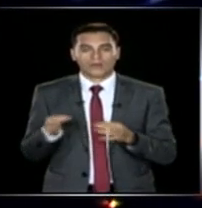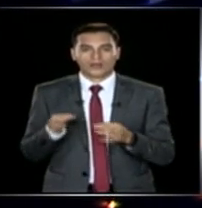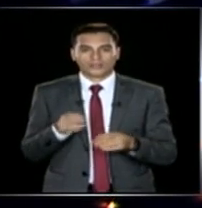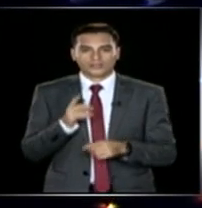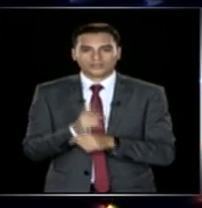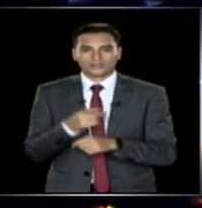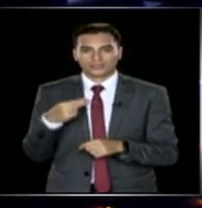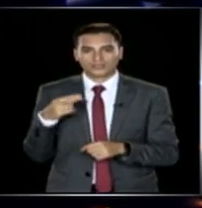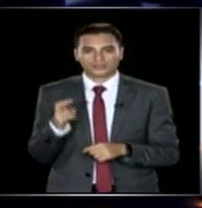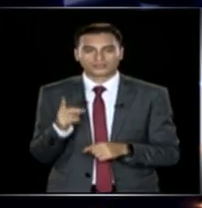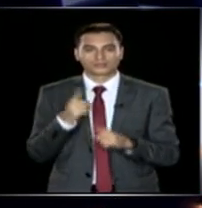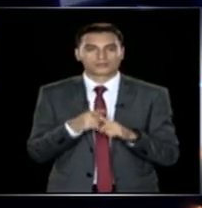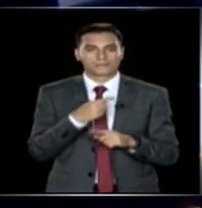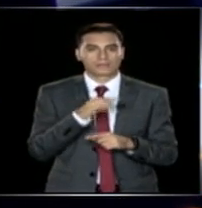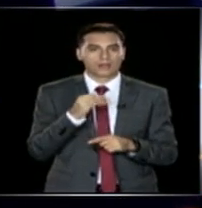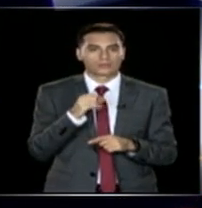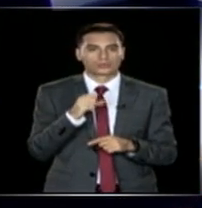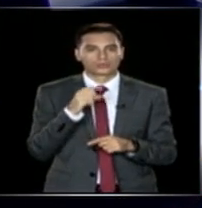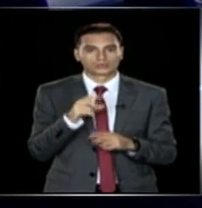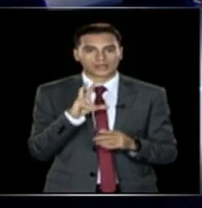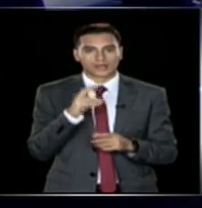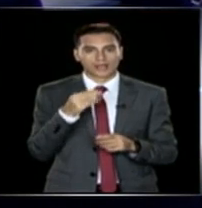معانا ومحمود الجعفري معانا.